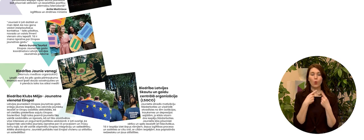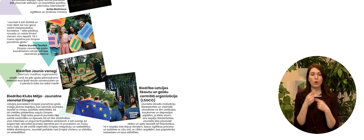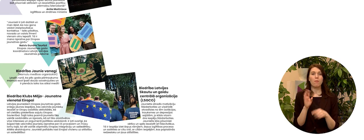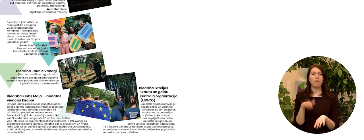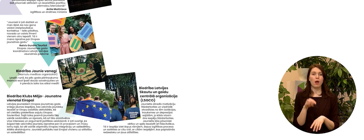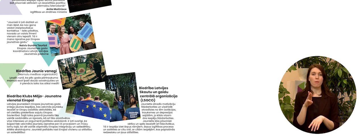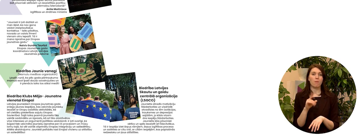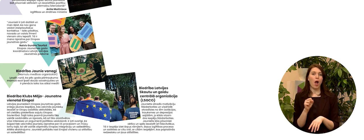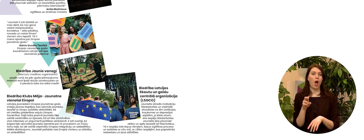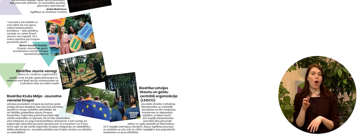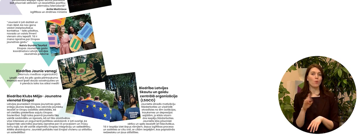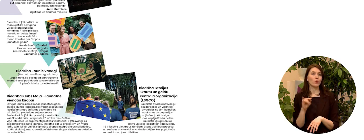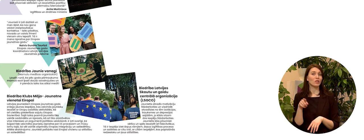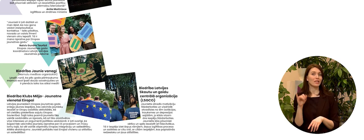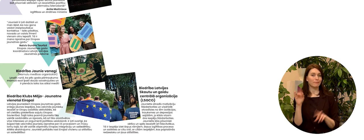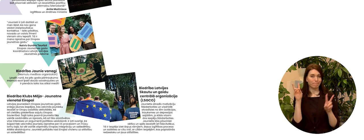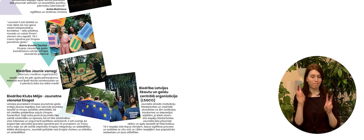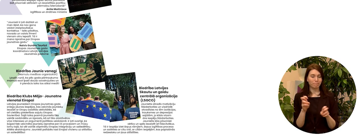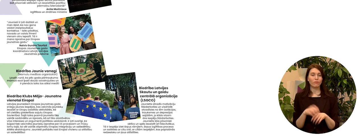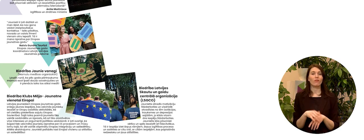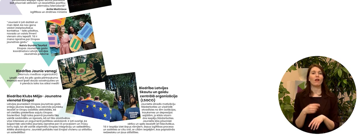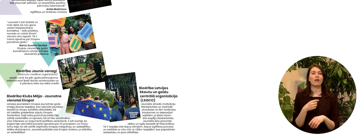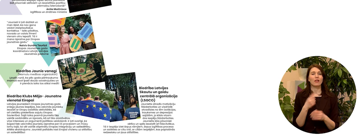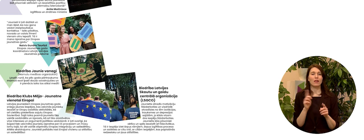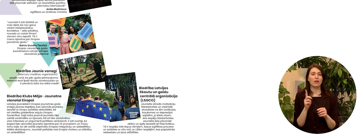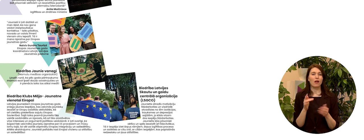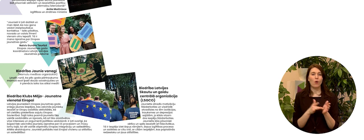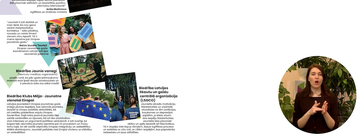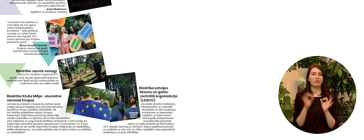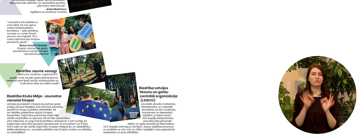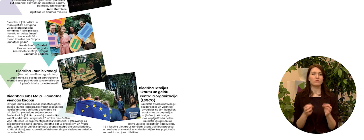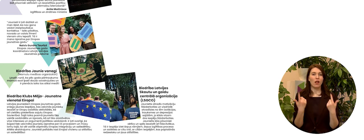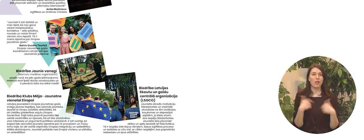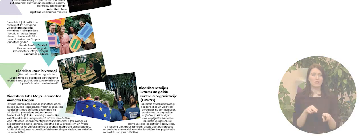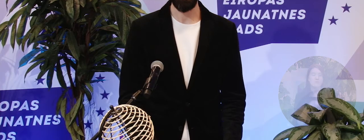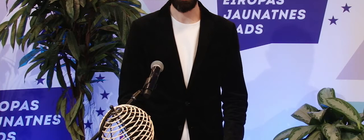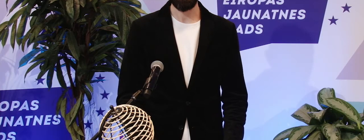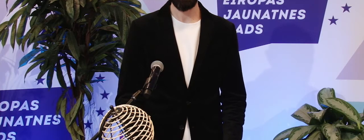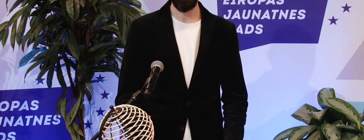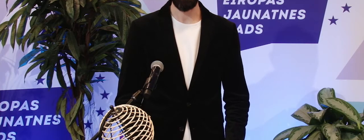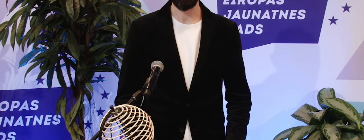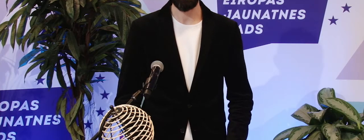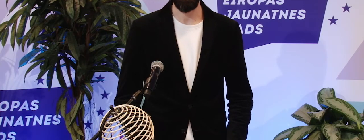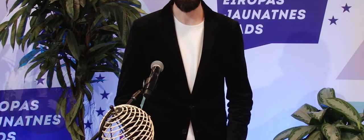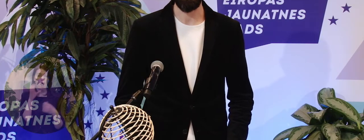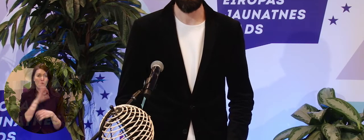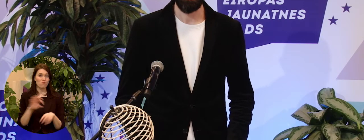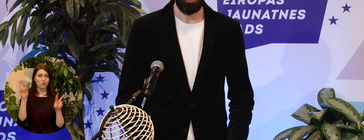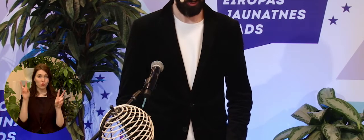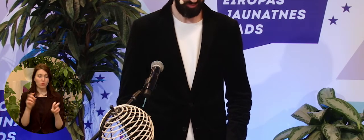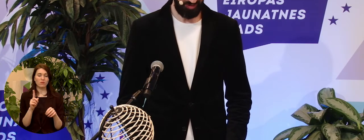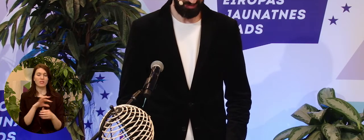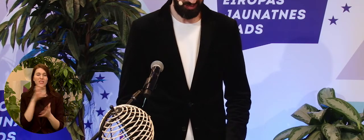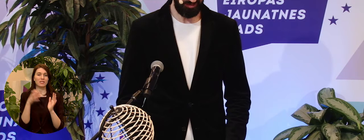mamutiem, respektīvi, ka ir atsīmbrīdzot pienācis kaut kāds īstais laiks medīt mamutus. Tur, man liekas, tāds ļoti liels simbolisms ir apakšā,